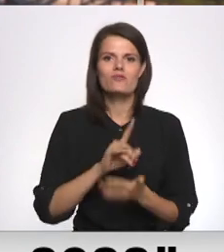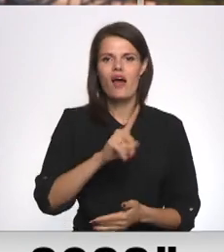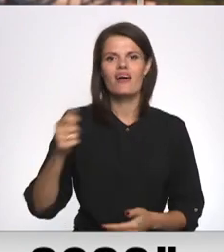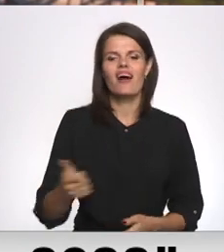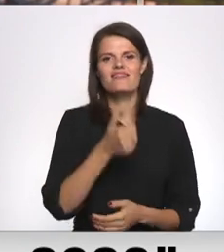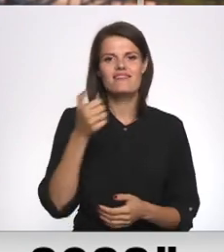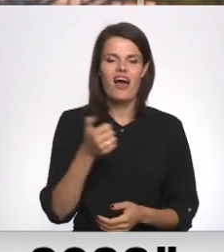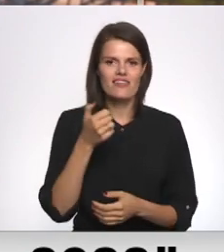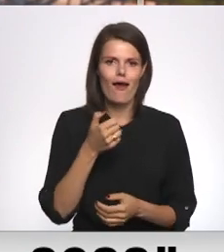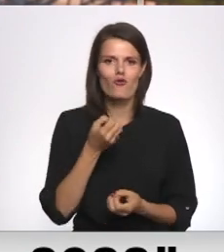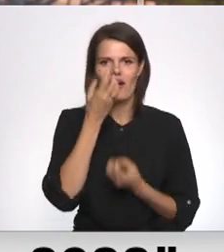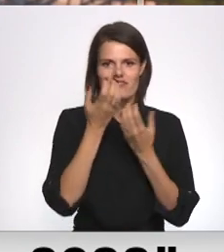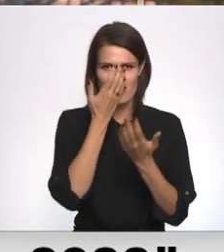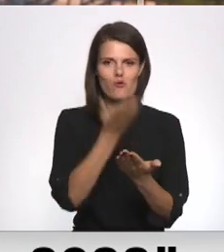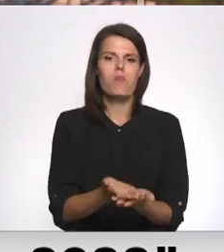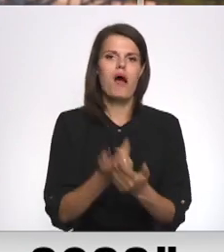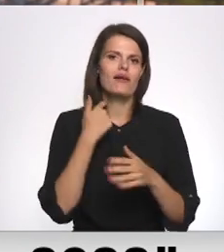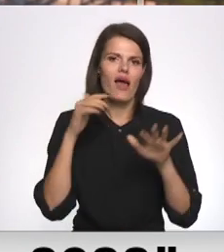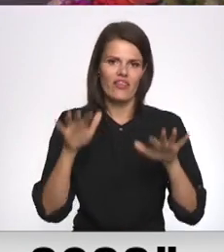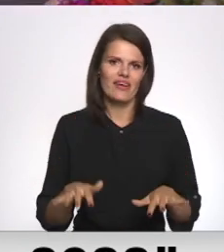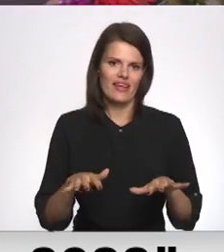ziedu parādi Rīgā. Turpin Aikins.